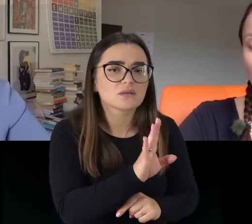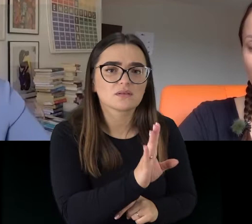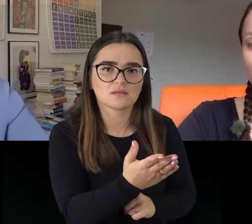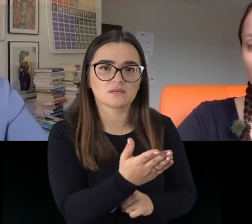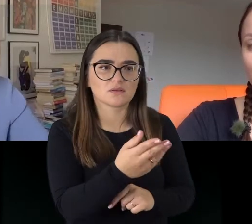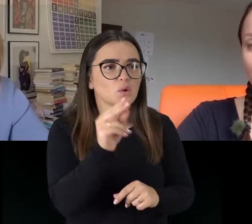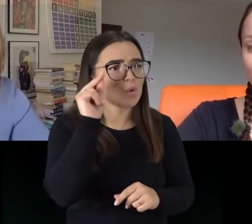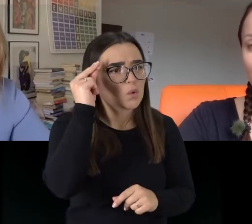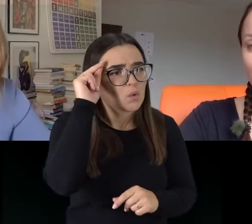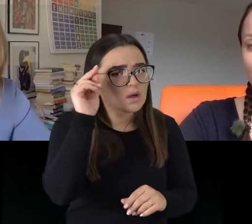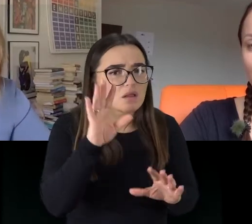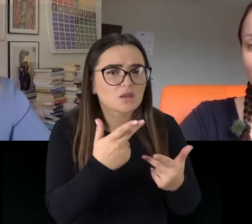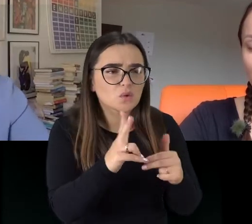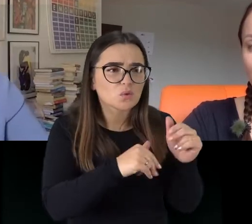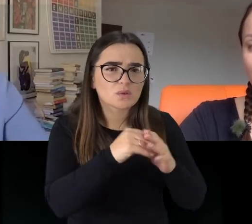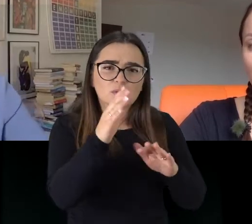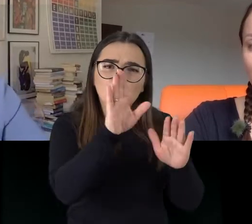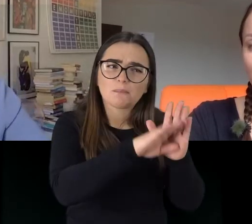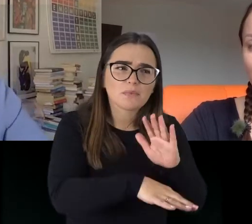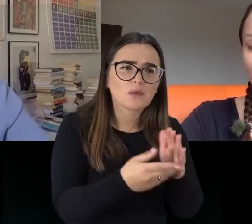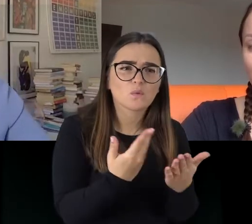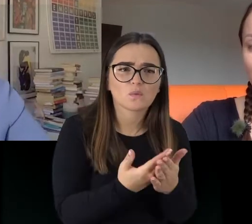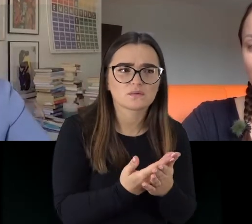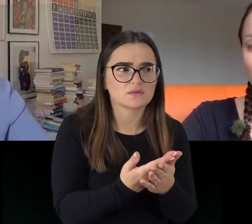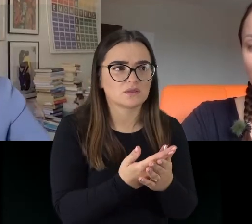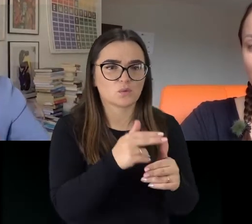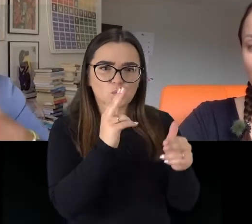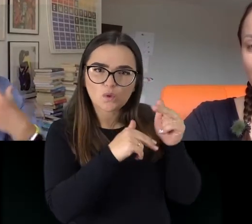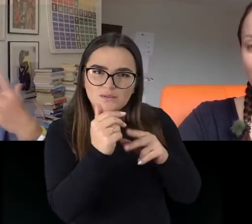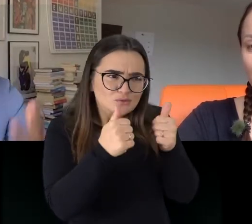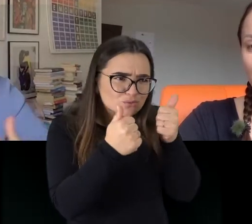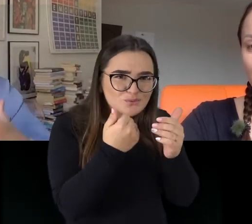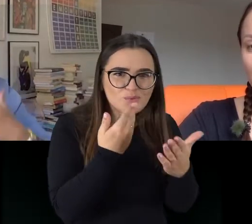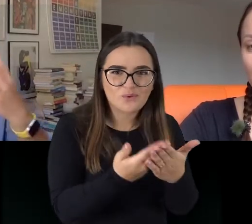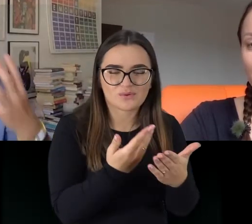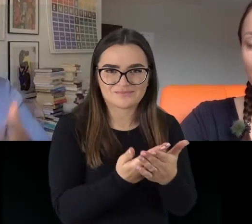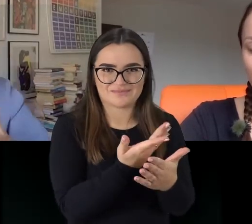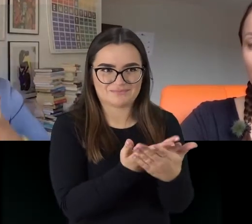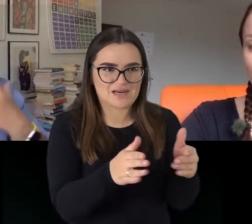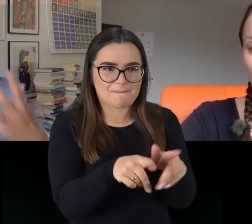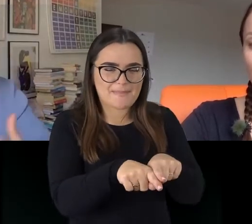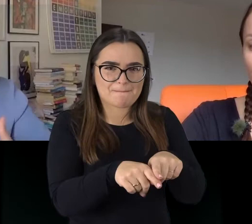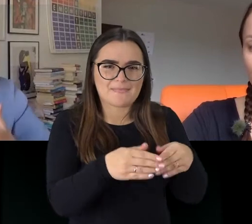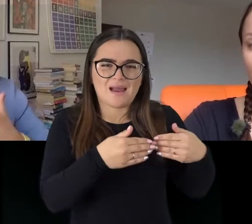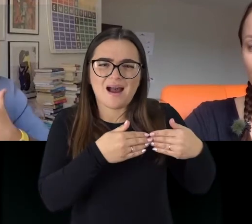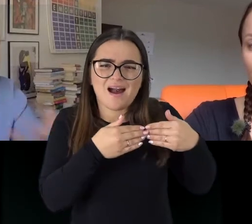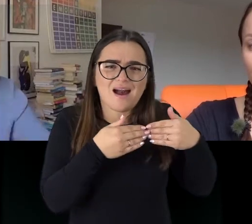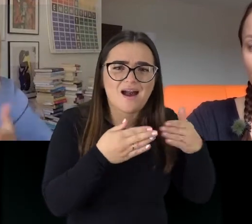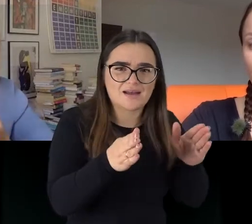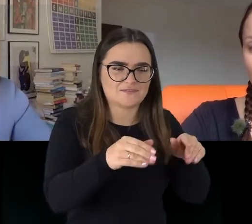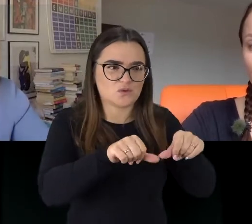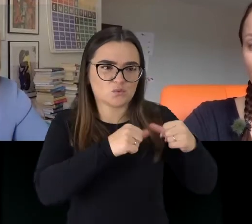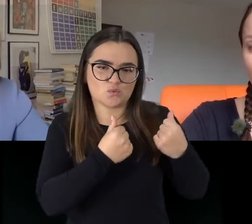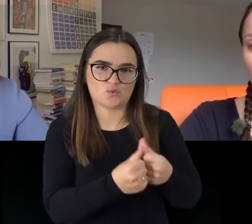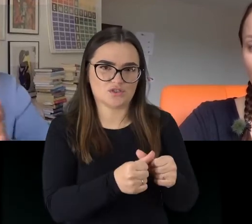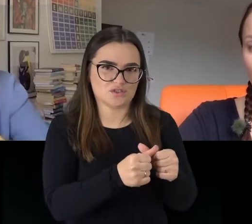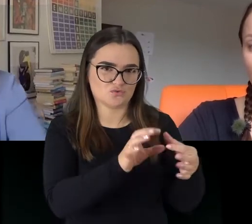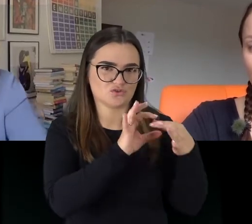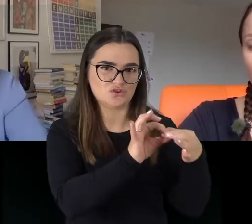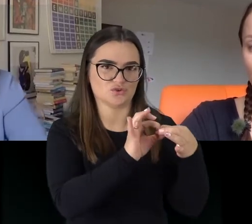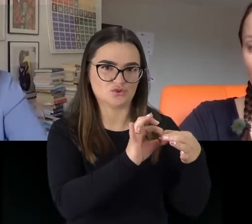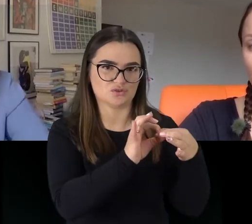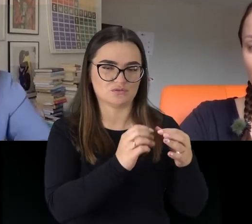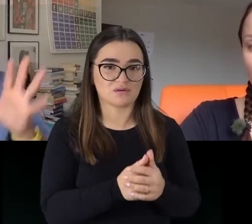rūpi, kodėl tu be nuotaikos, kodėl tu su nuotaika, ar ne, tai yra, nu, atviras ryšys, tai yra dvipusis eismas.